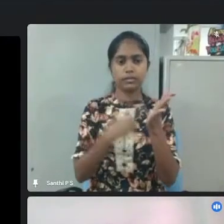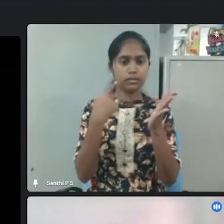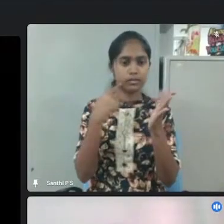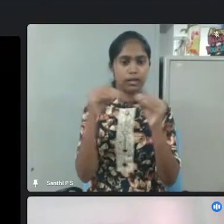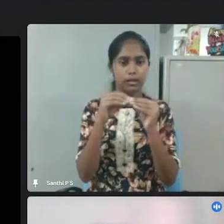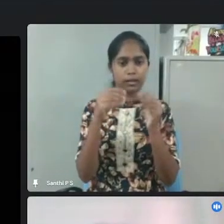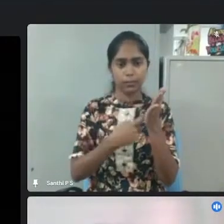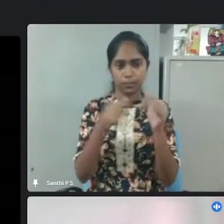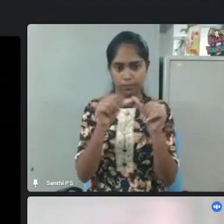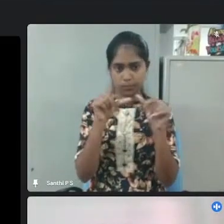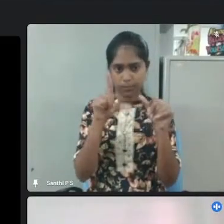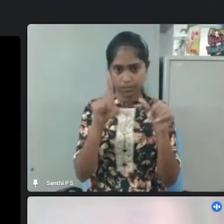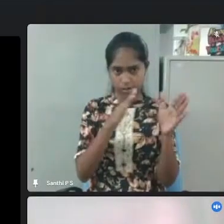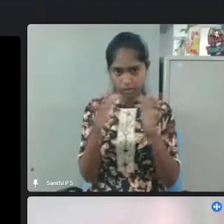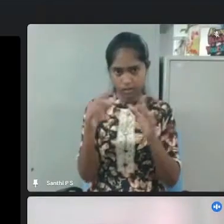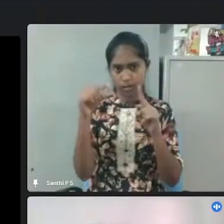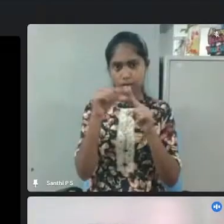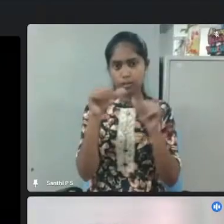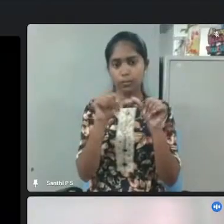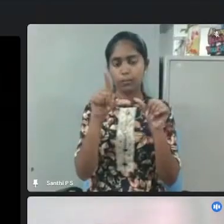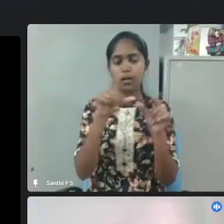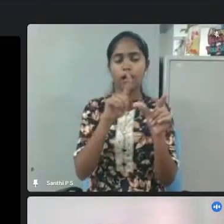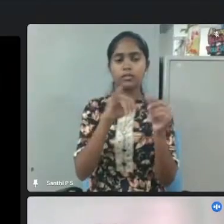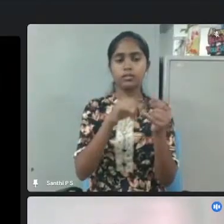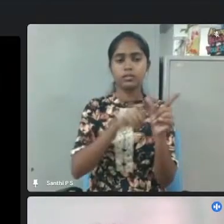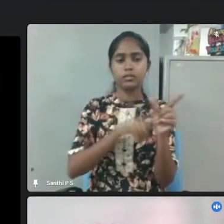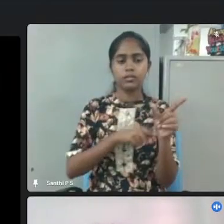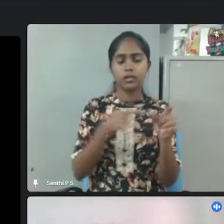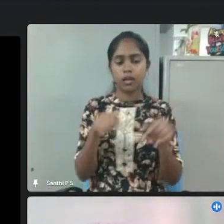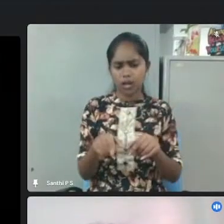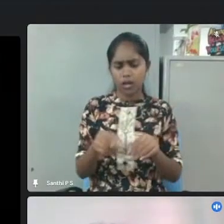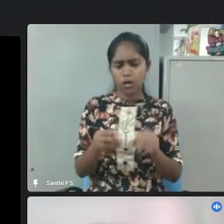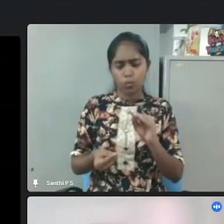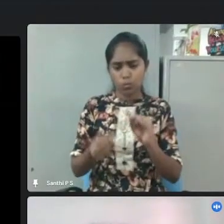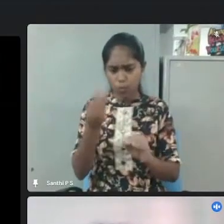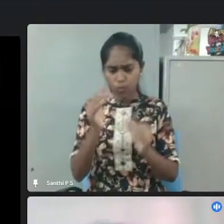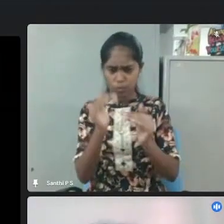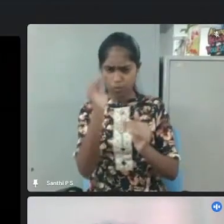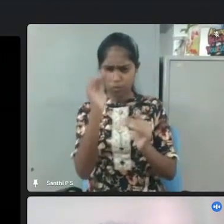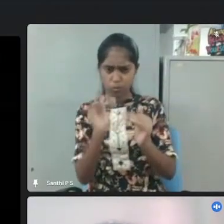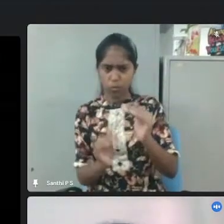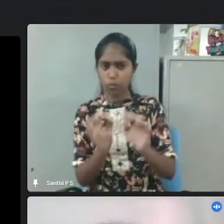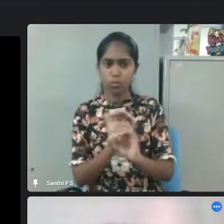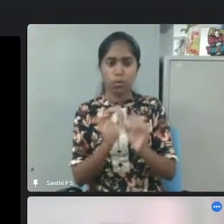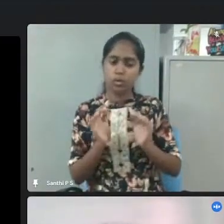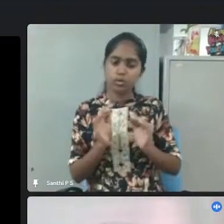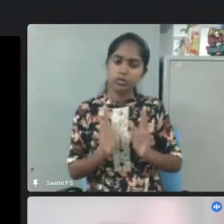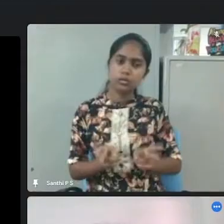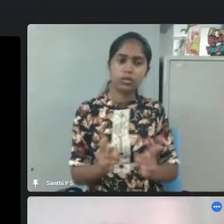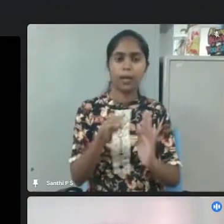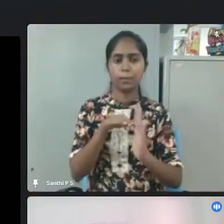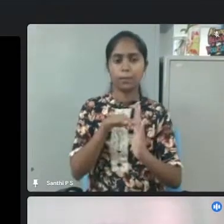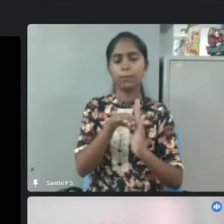കൂടുകയോ കുറയുകയോ ഒന്നും ചെയ്യുന്നില്ല. ബ്രെയിനിൽ തുടക്ക സമയത്ത് സംഭവിച്ചിരിക്കുന്ന ആ ഡാമേജ് ഒരിക്കലും കൂടുന്നില്ല പിന്നീട്.